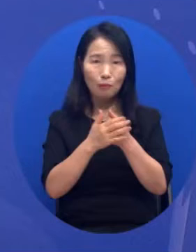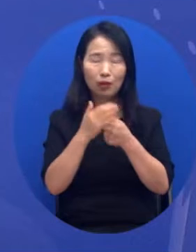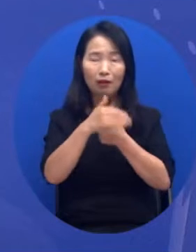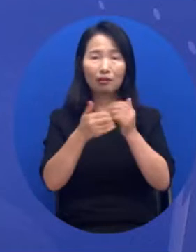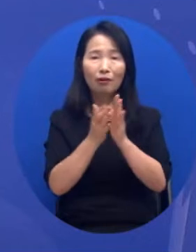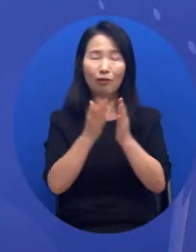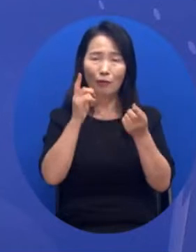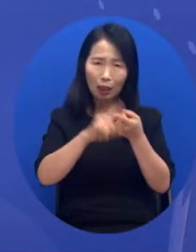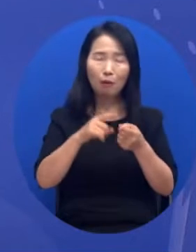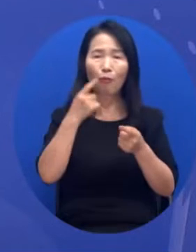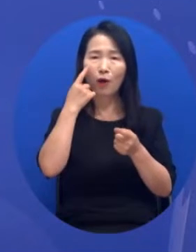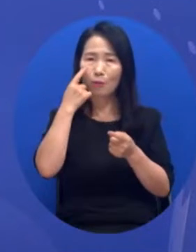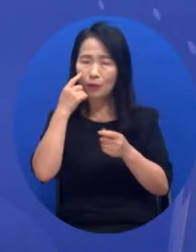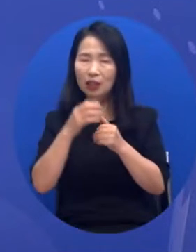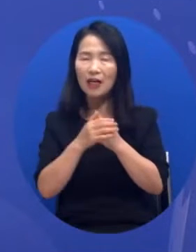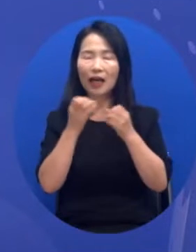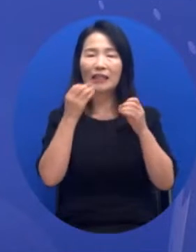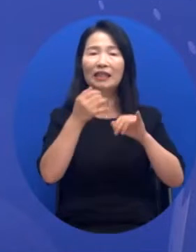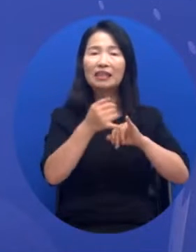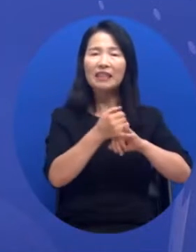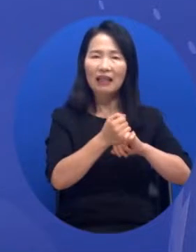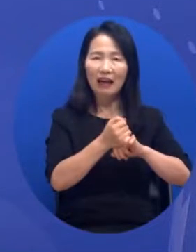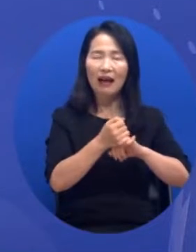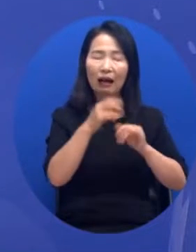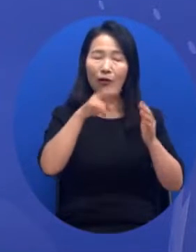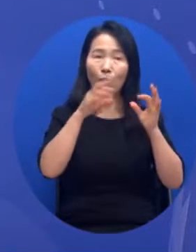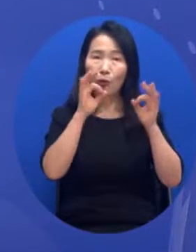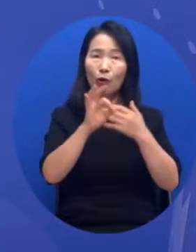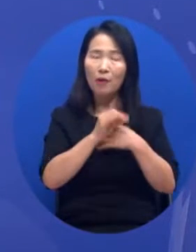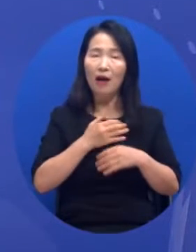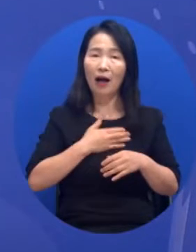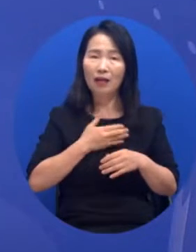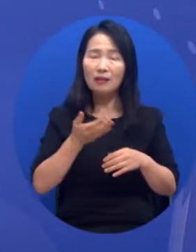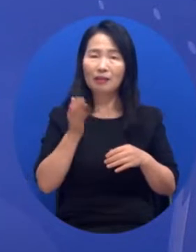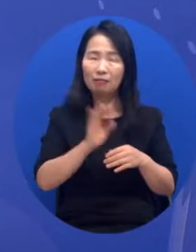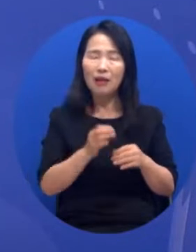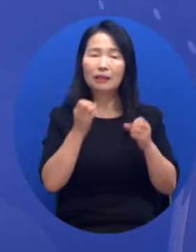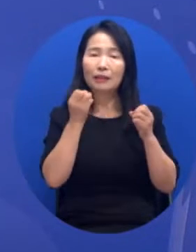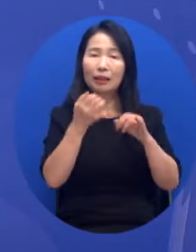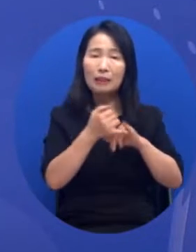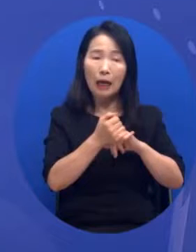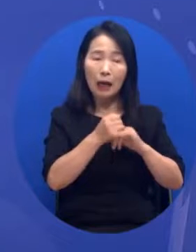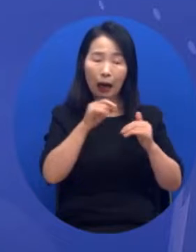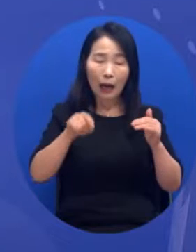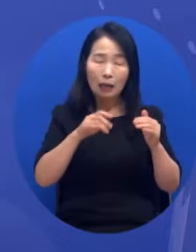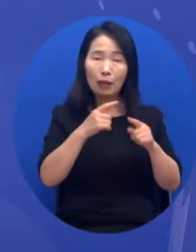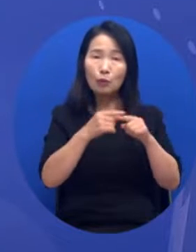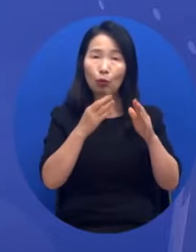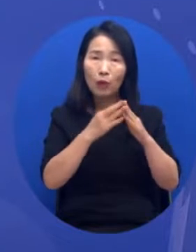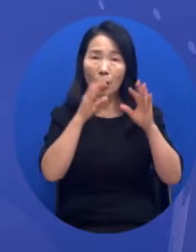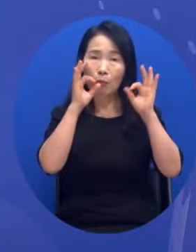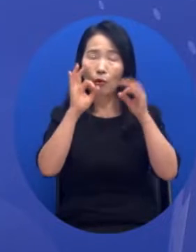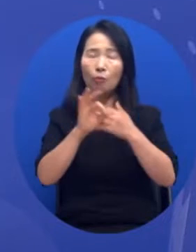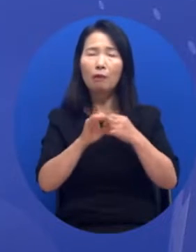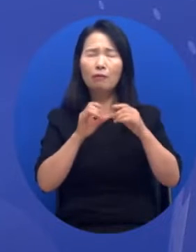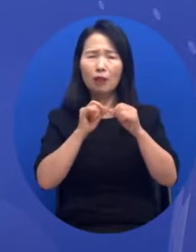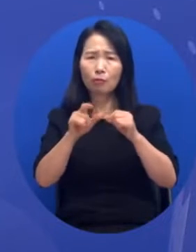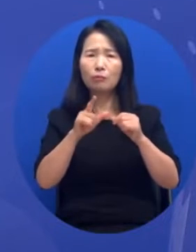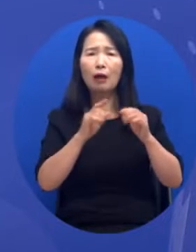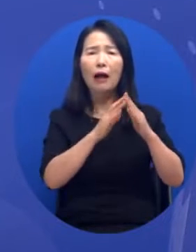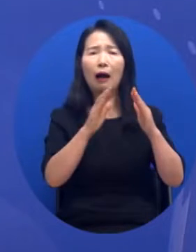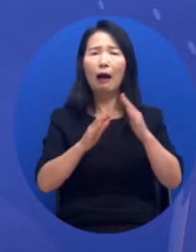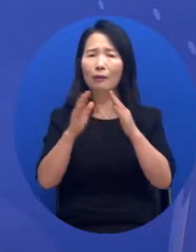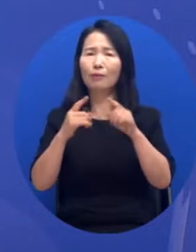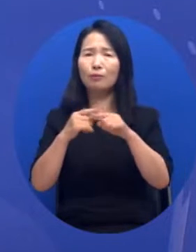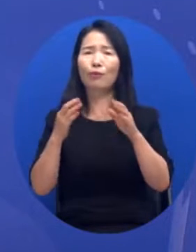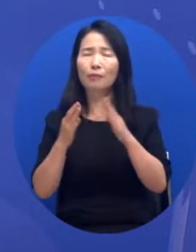건데, 신약 성경을 읽어보면 아시겠지만 원래 신약 교회는 그 집집이 모이는 가정교회였습니다. 가령